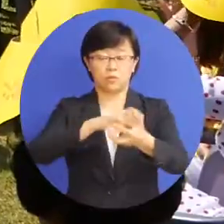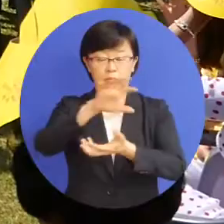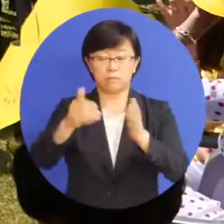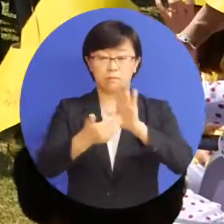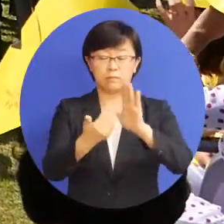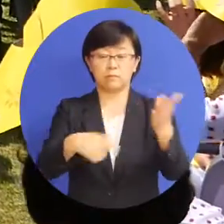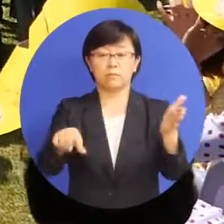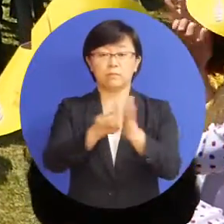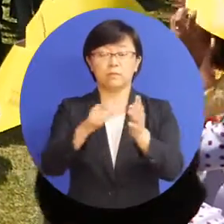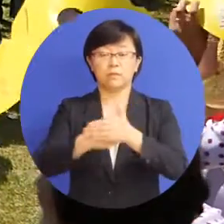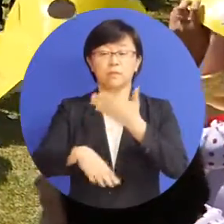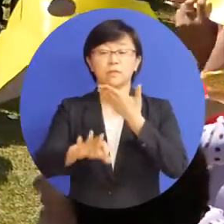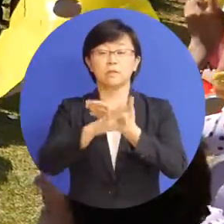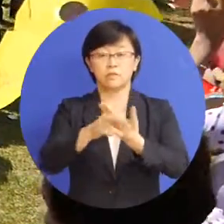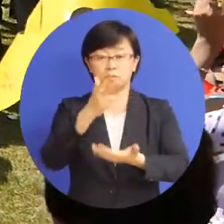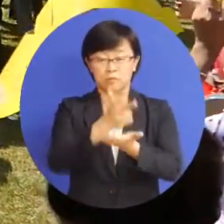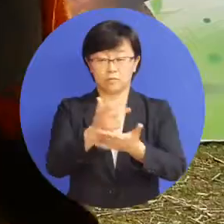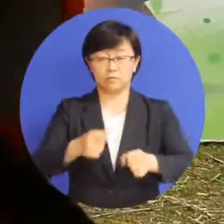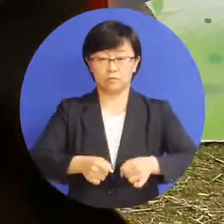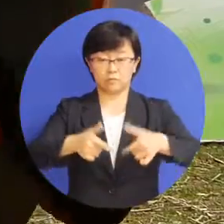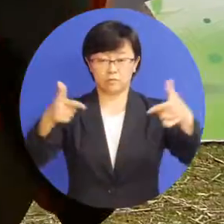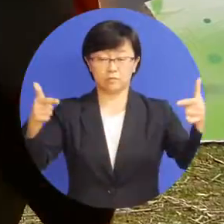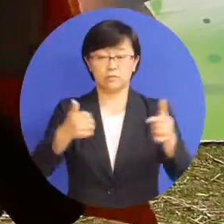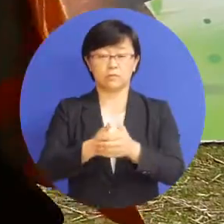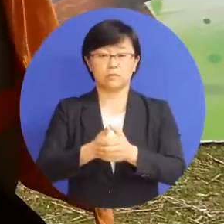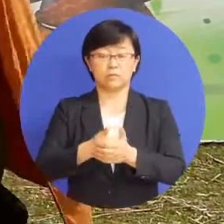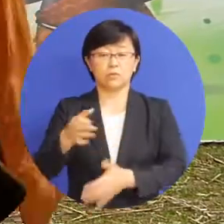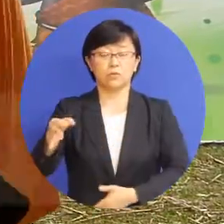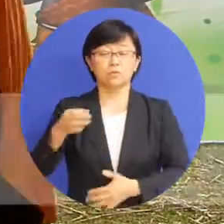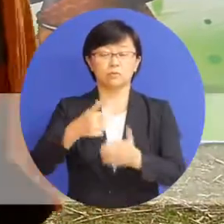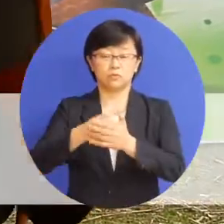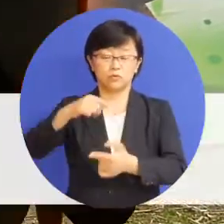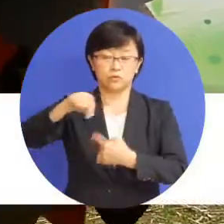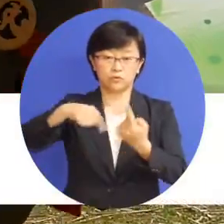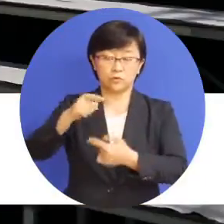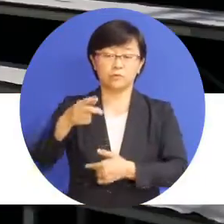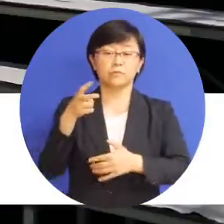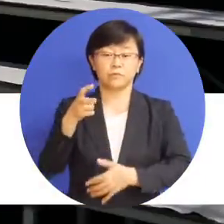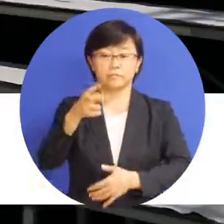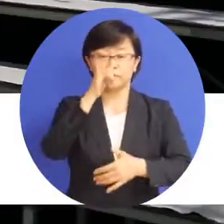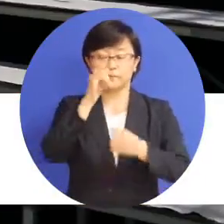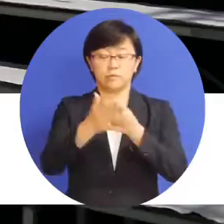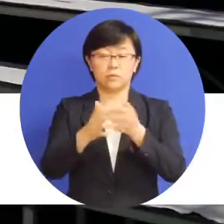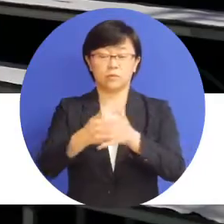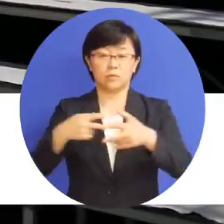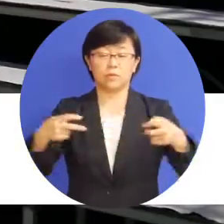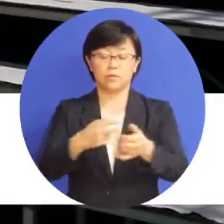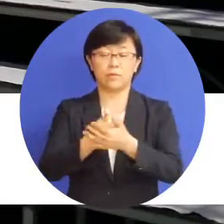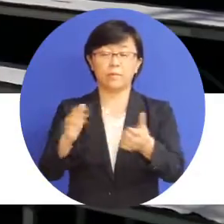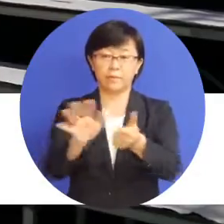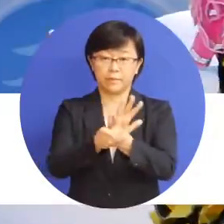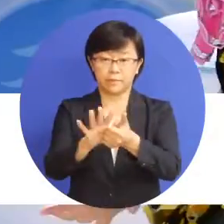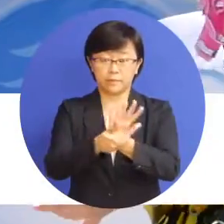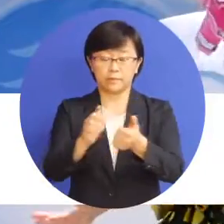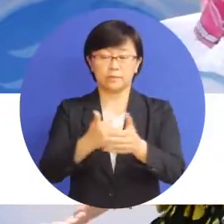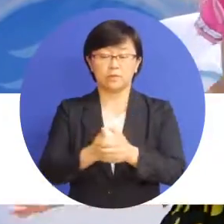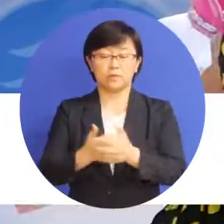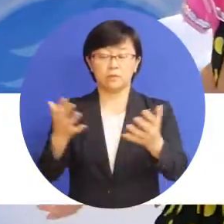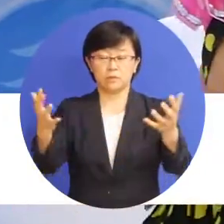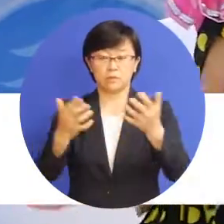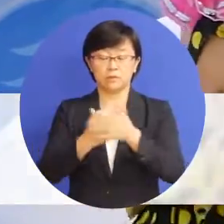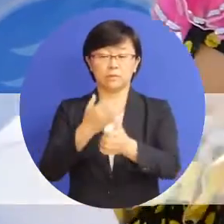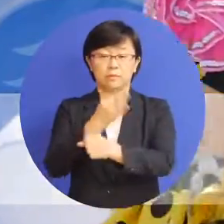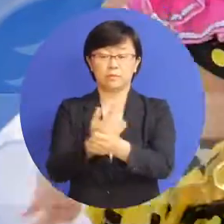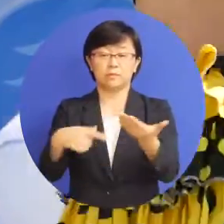위해 임시 주차장을 추가 확보하고 유료 셔틀버스를 운행하는 등 교통 편의 대책을 마련하며 관광객들의